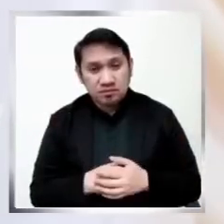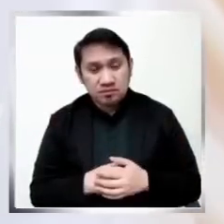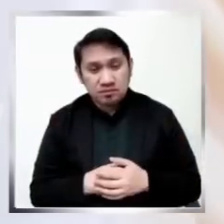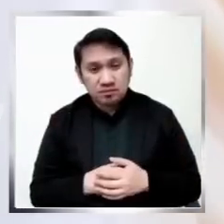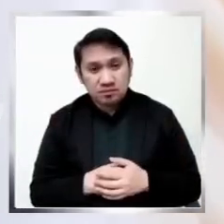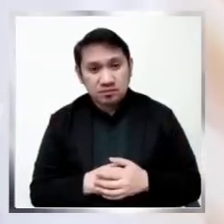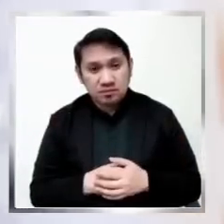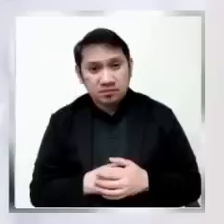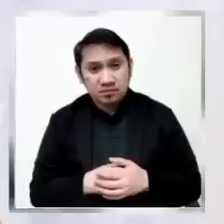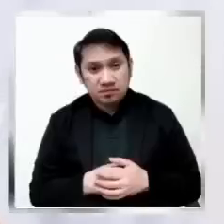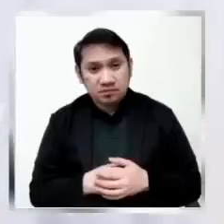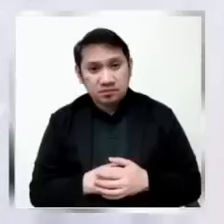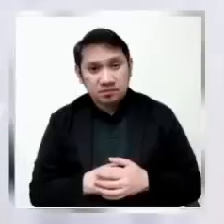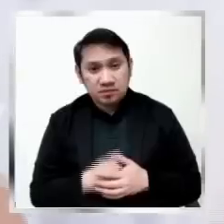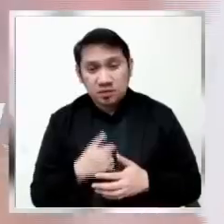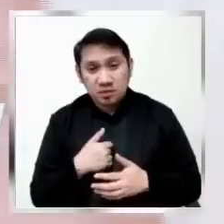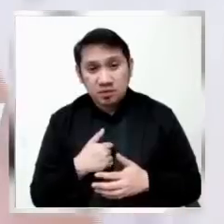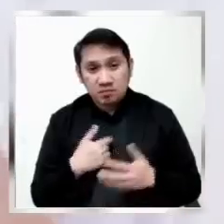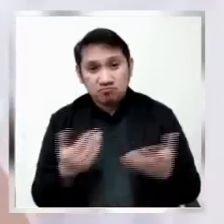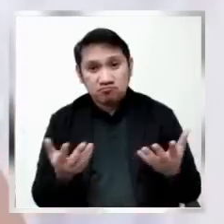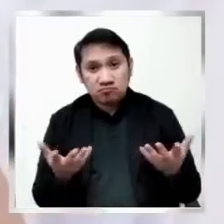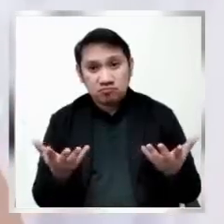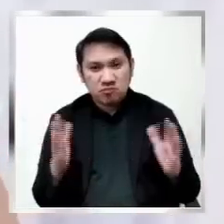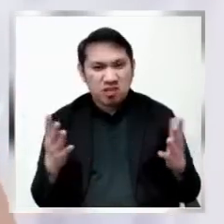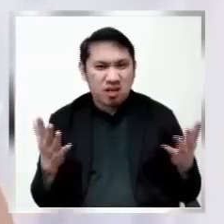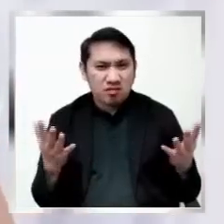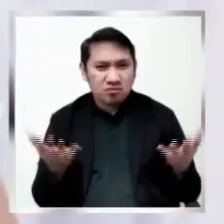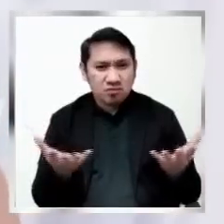po akong gustong parang